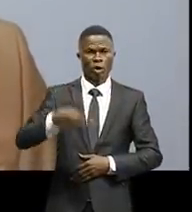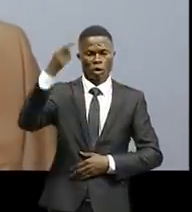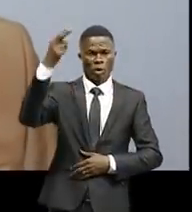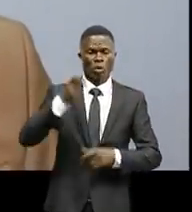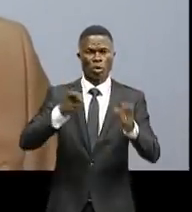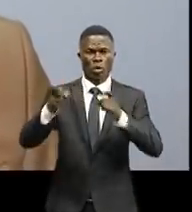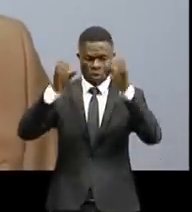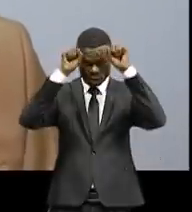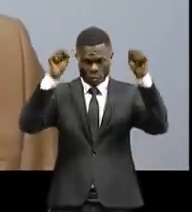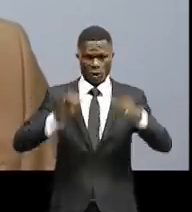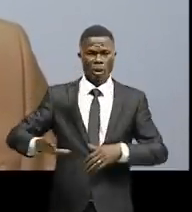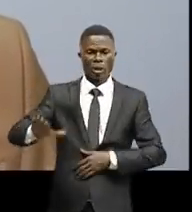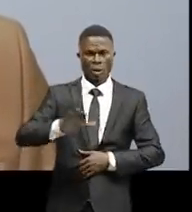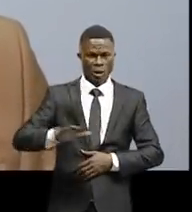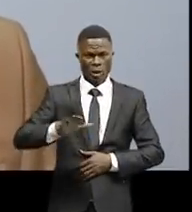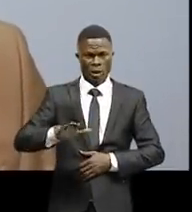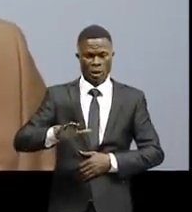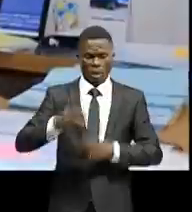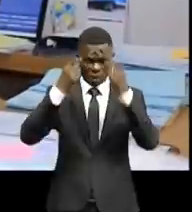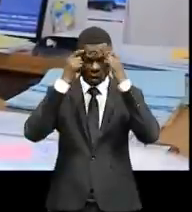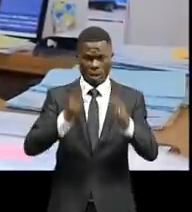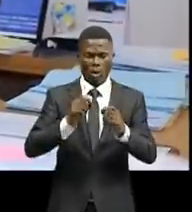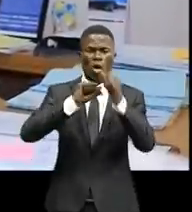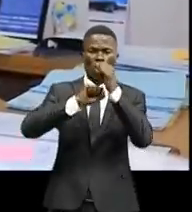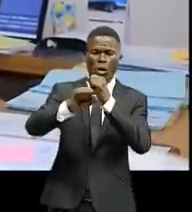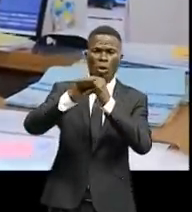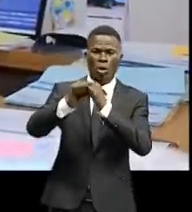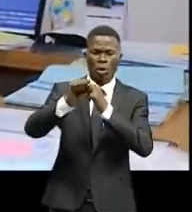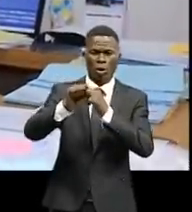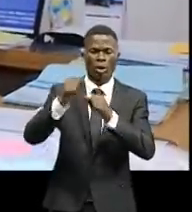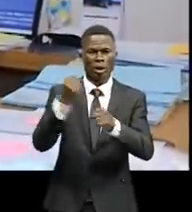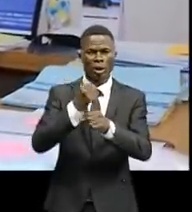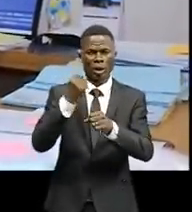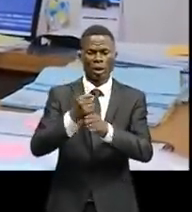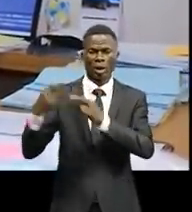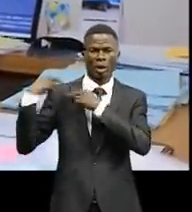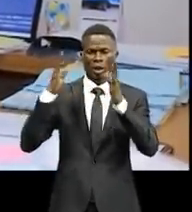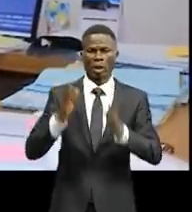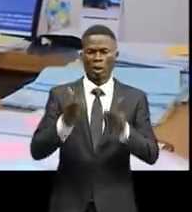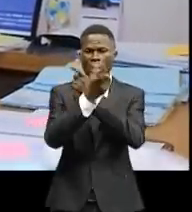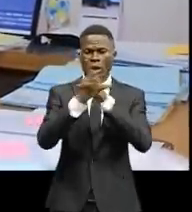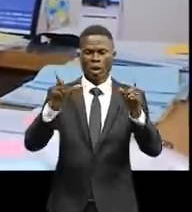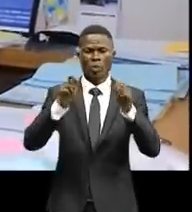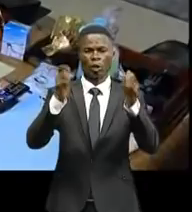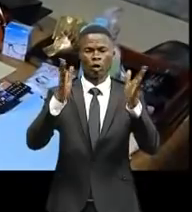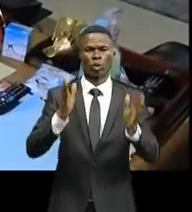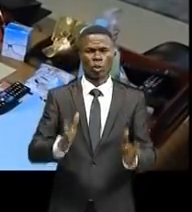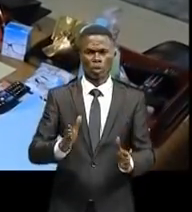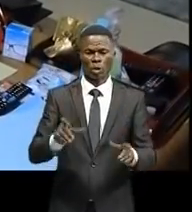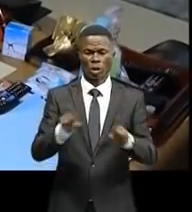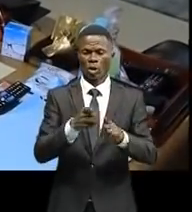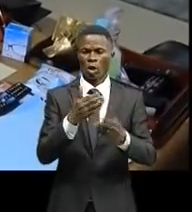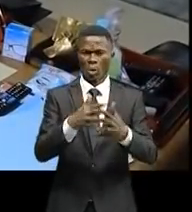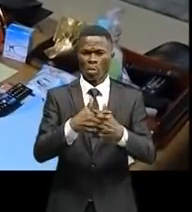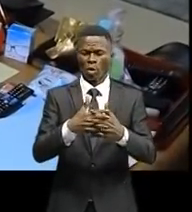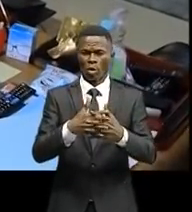patronage du président de la République, qui tient à la promotion et à l'exercice responsable de la liberté de la presse comme élément